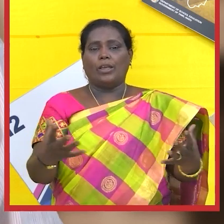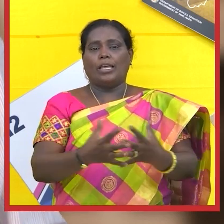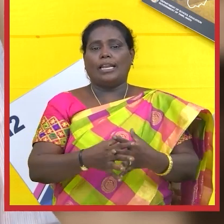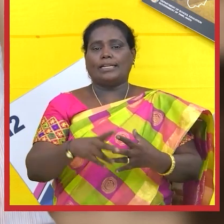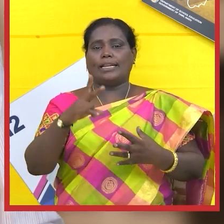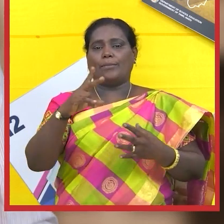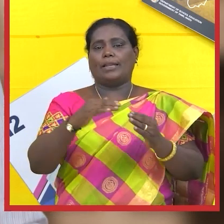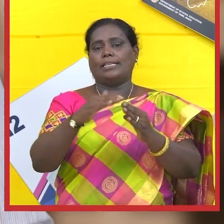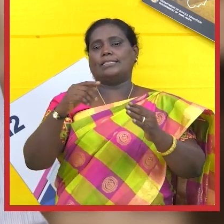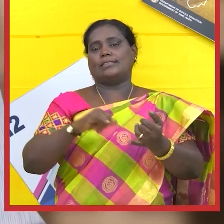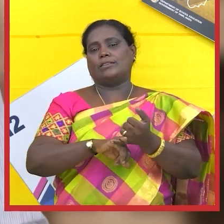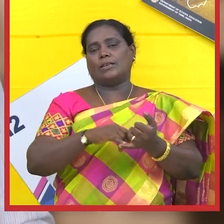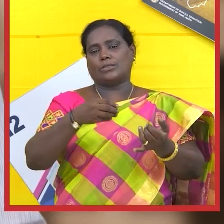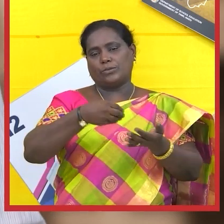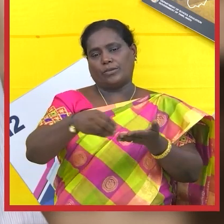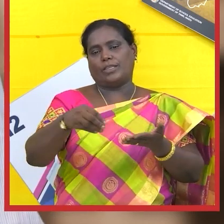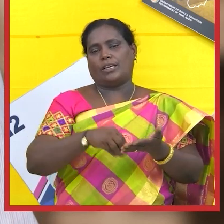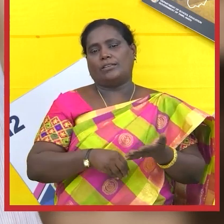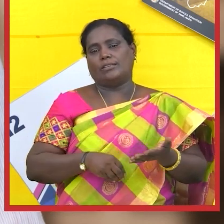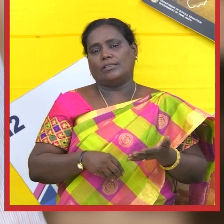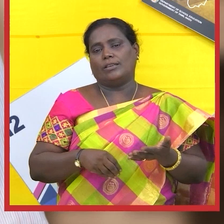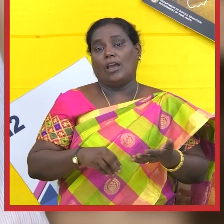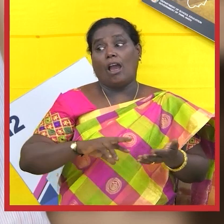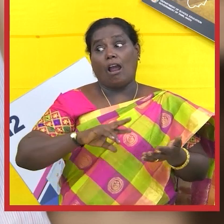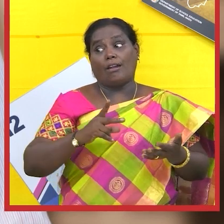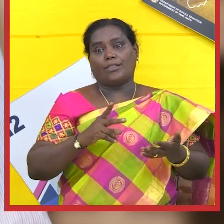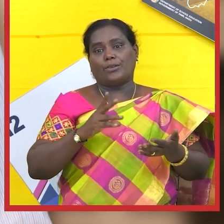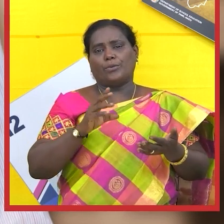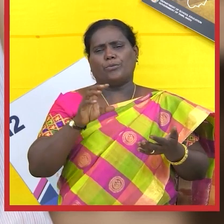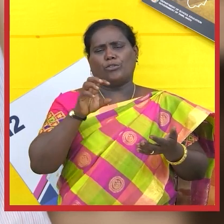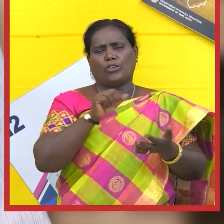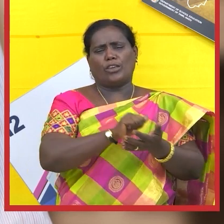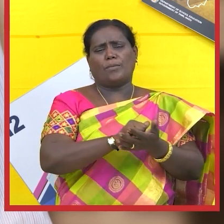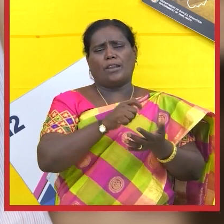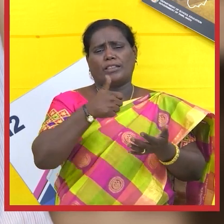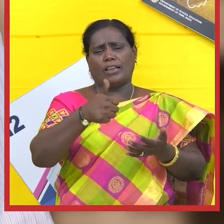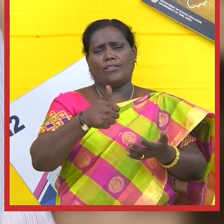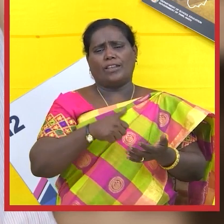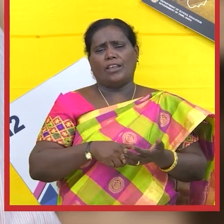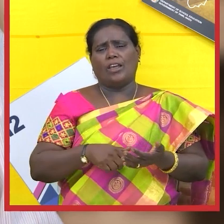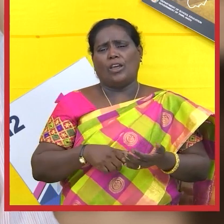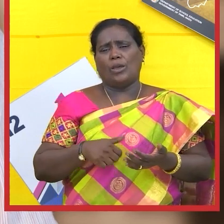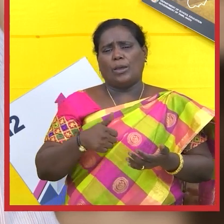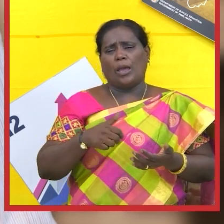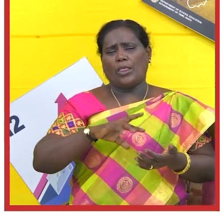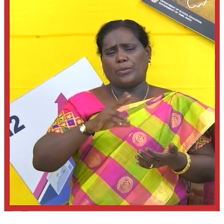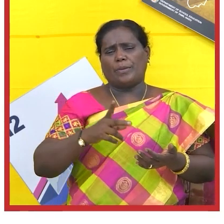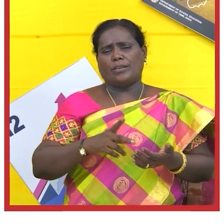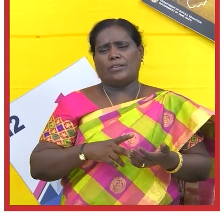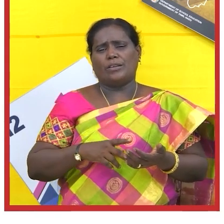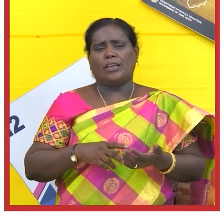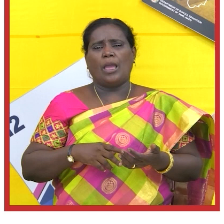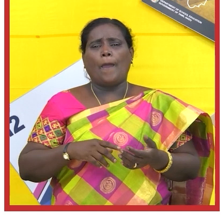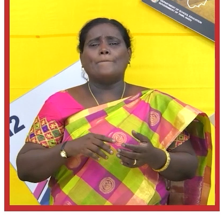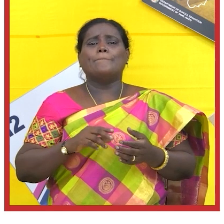என்பதை மாணவர்கள் நீங்கள் நினைவில் கொள்ள வேண்டும். அடுத்து முக்கியமான ஒரு தலைவர் இரட்டைமலை சீனிவாசன். அதற்கு பிறகு